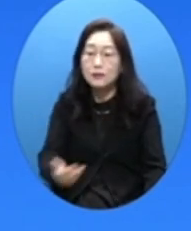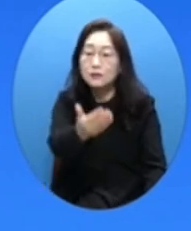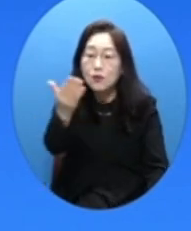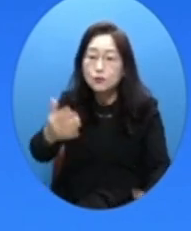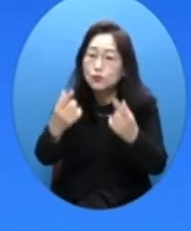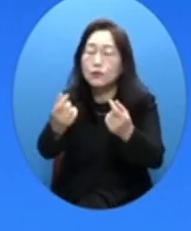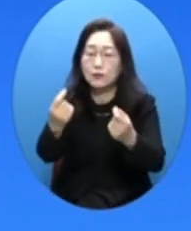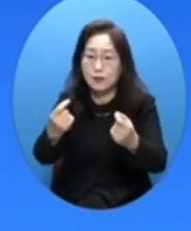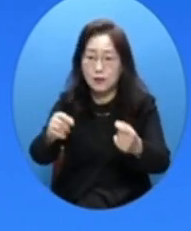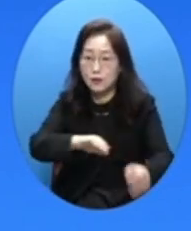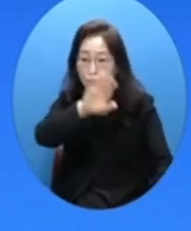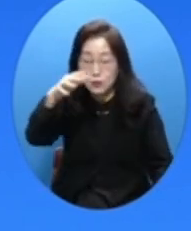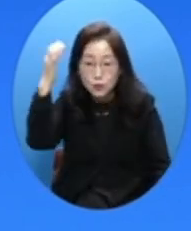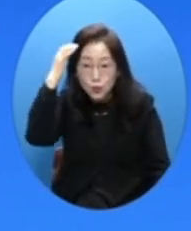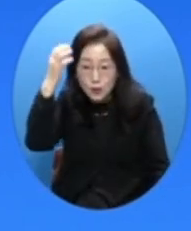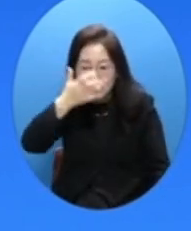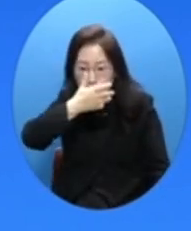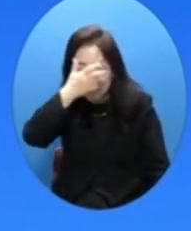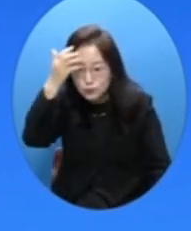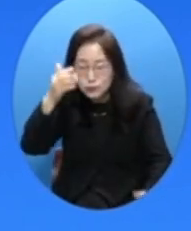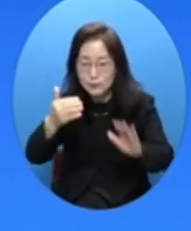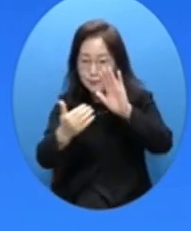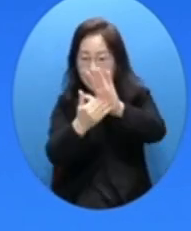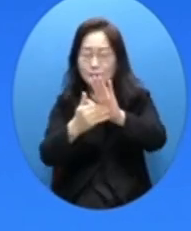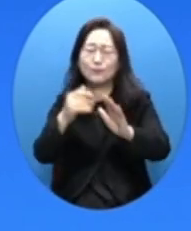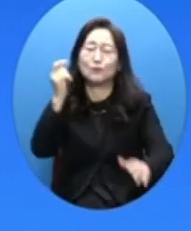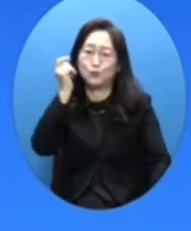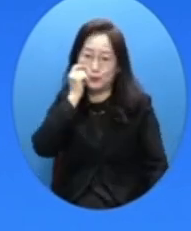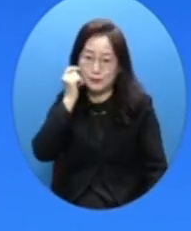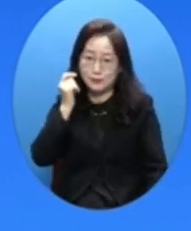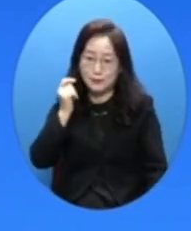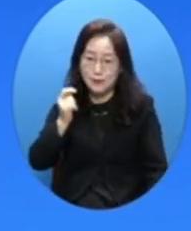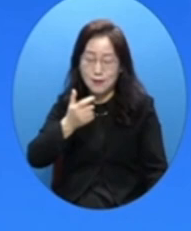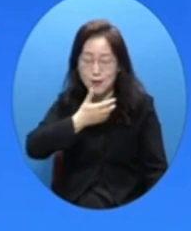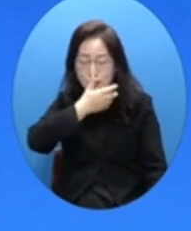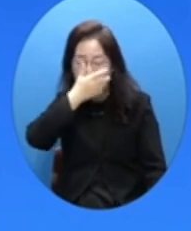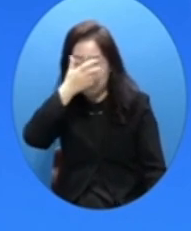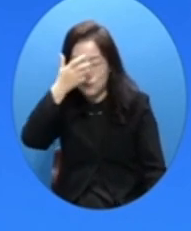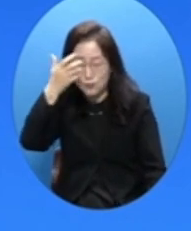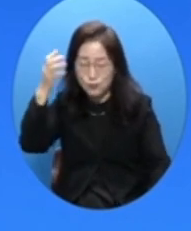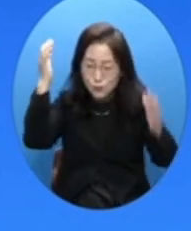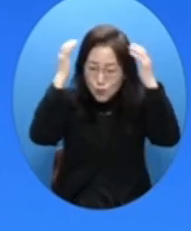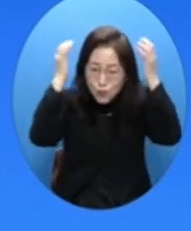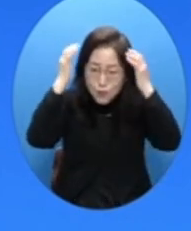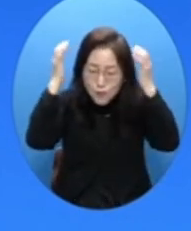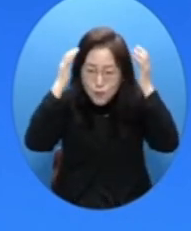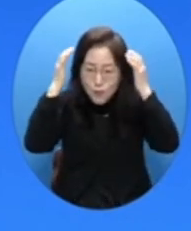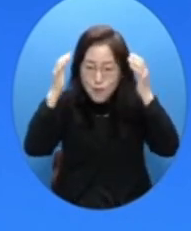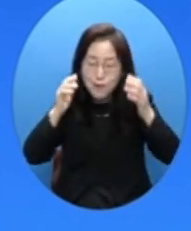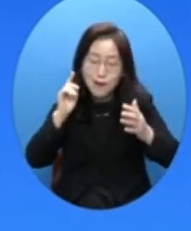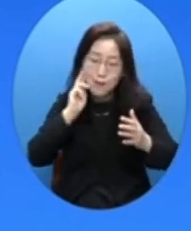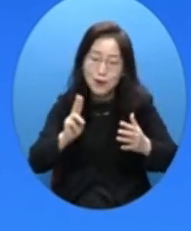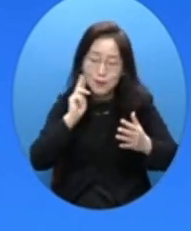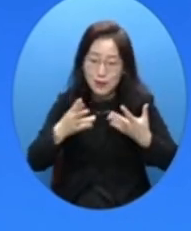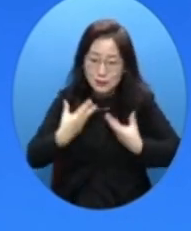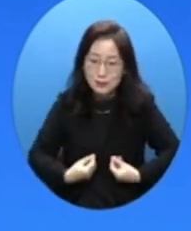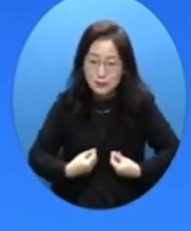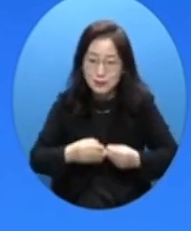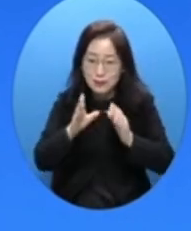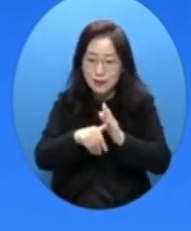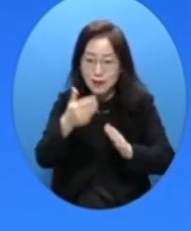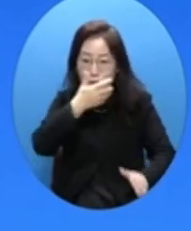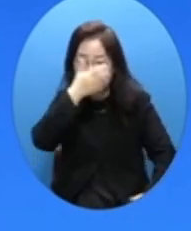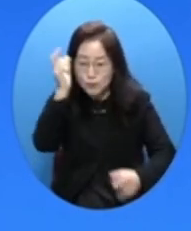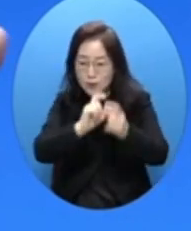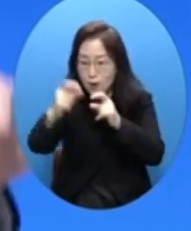우리의 꿈을 가로막지 못합니다 고난이 클수록 정말 기쁠수록 꿈을 이루는 그날이 더 가까운 것을 잊지 않게